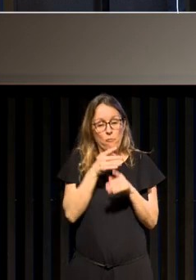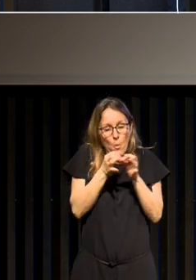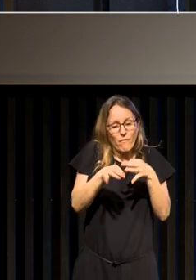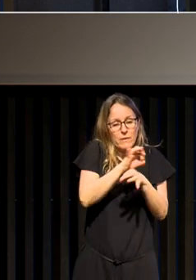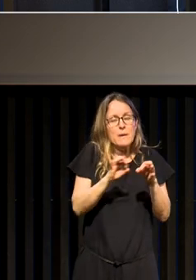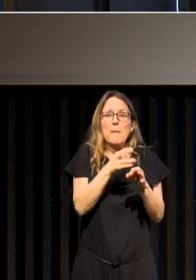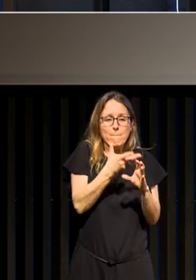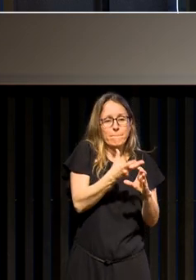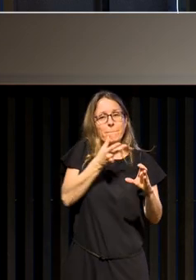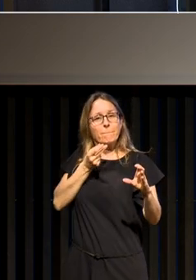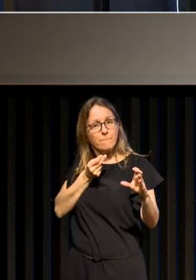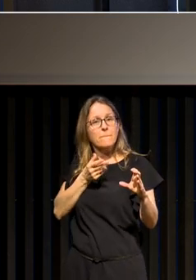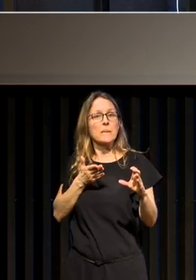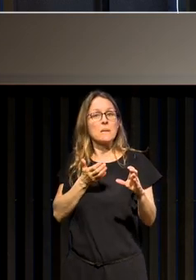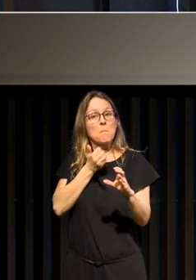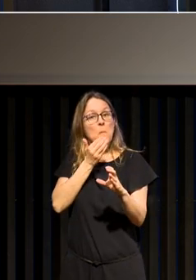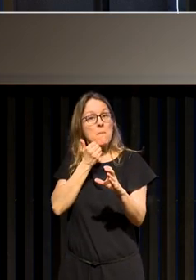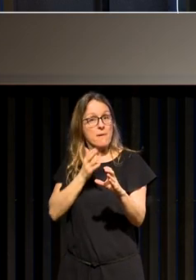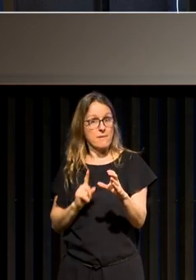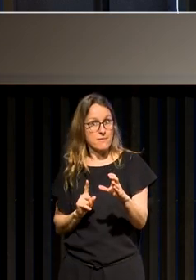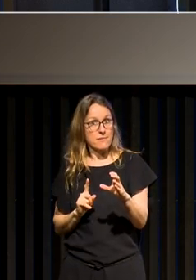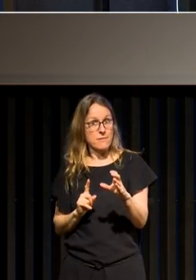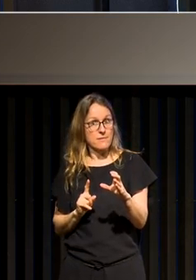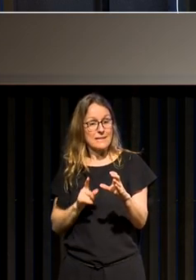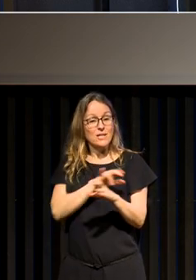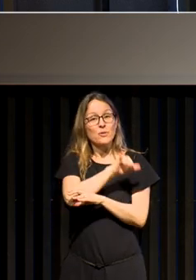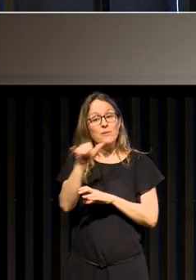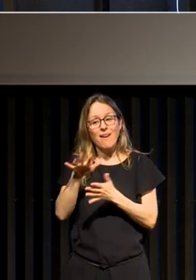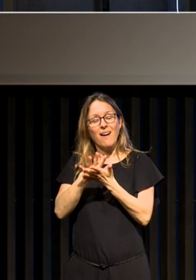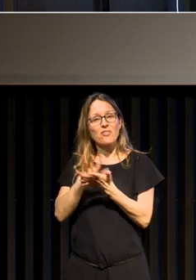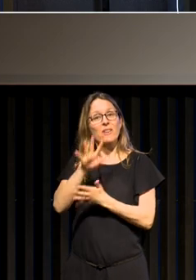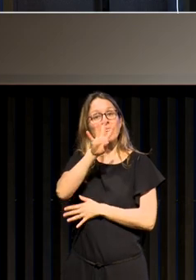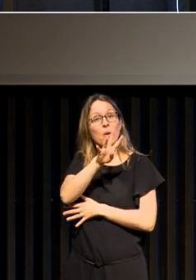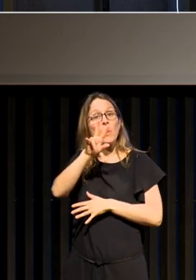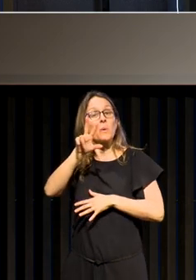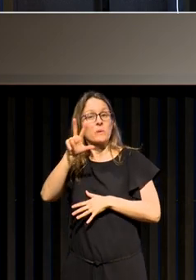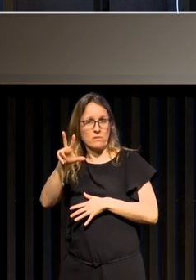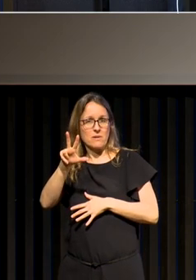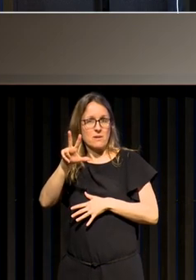d'ovocytes chez une femme, bien sûr, que jusqu'à son 43e anniversaire.